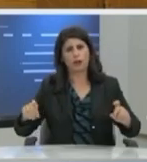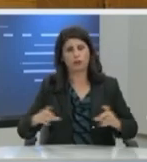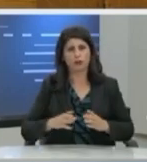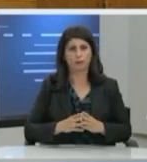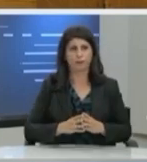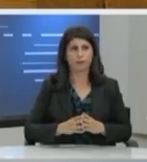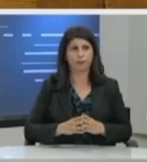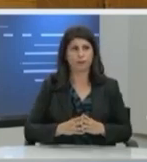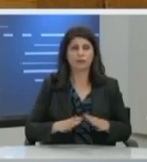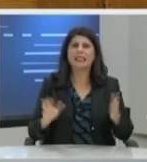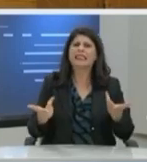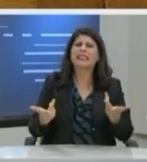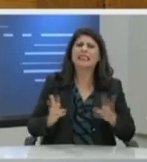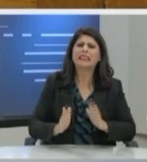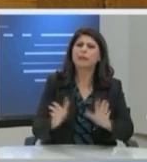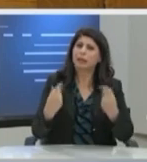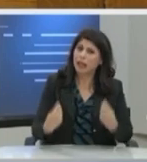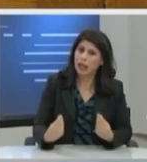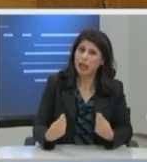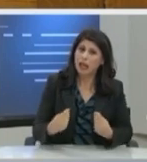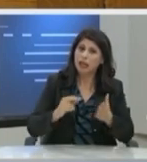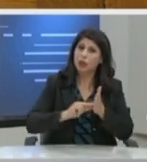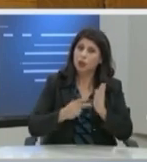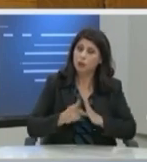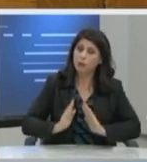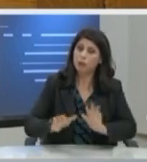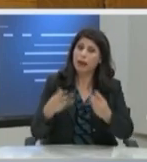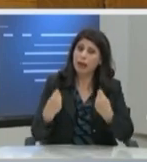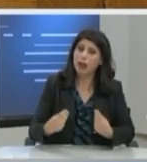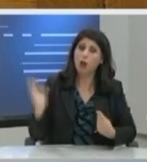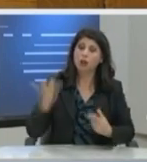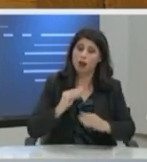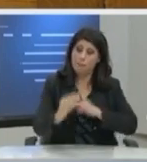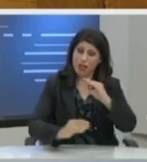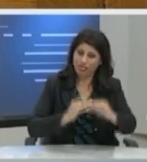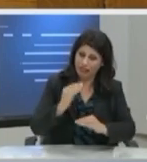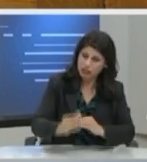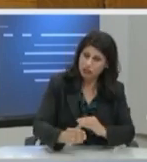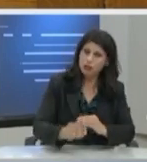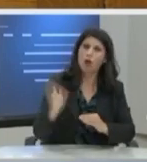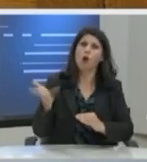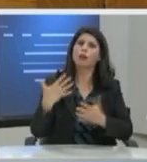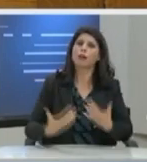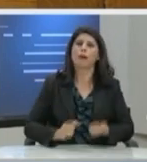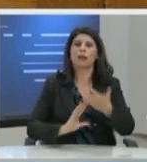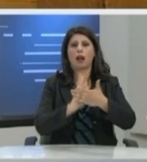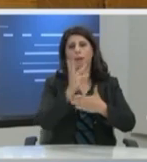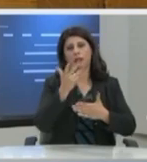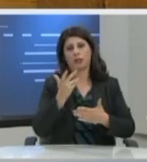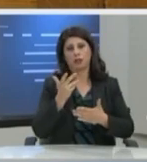πράγματα. Τι πήγε καλά η οικονομία? Μια οικονομία πάει καλά όταν γίνονται επενδύσεις, όταν υπάρχει